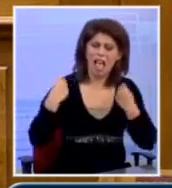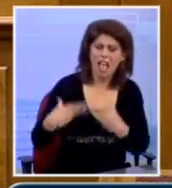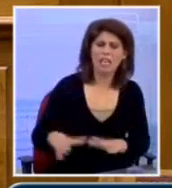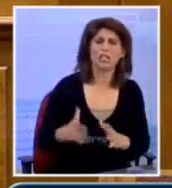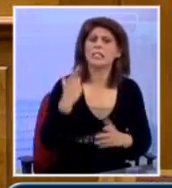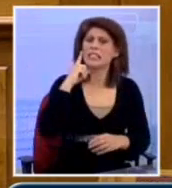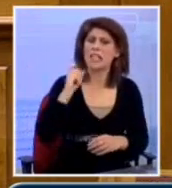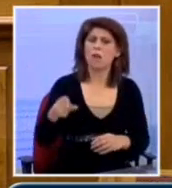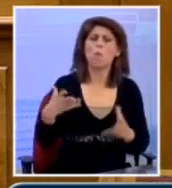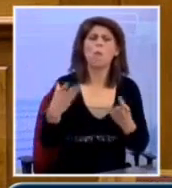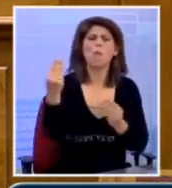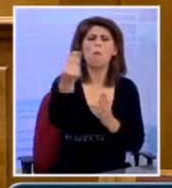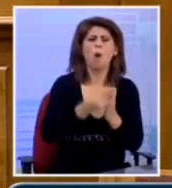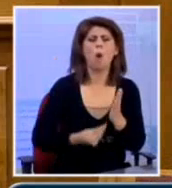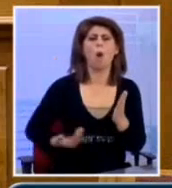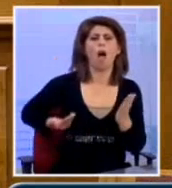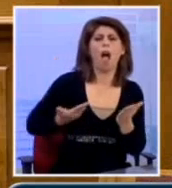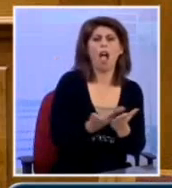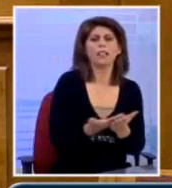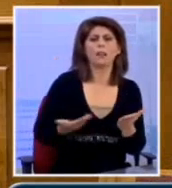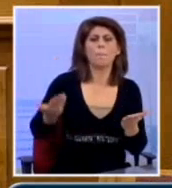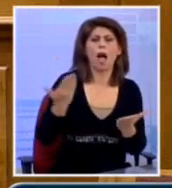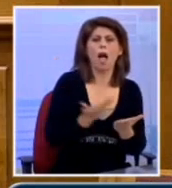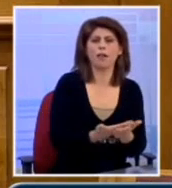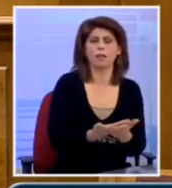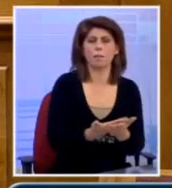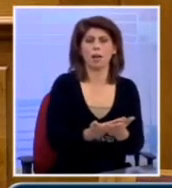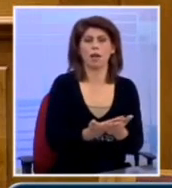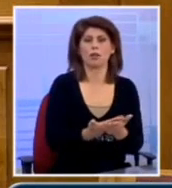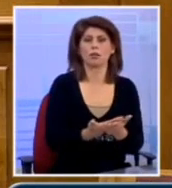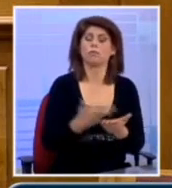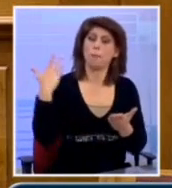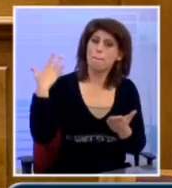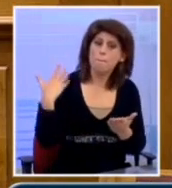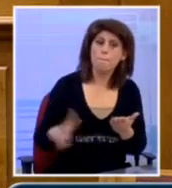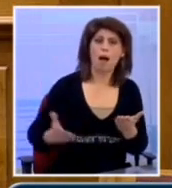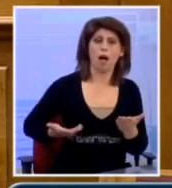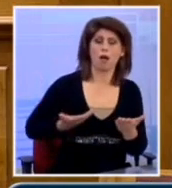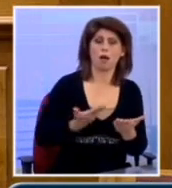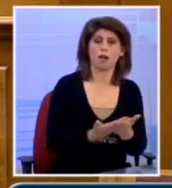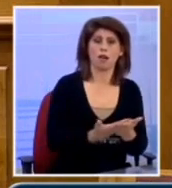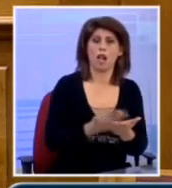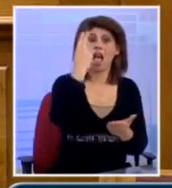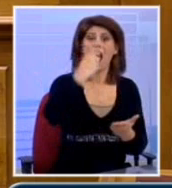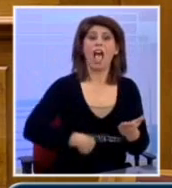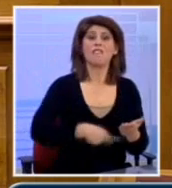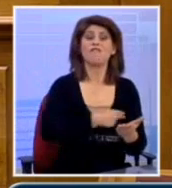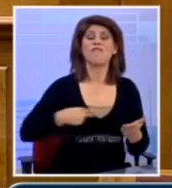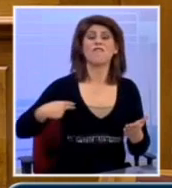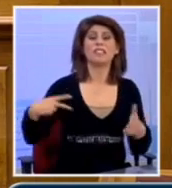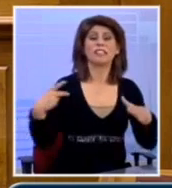Ξέρετε πόσα αιτήματα, κυρίες και κύριοι συνάδελφοι, έχουν κατατεθεί σε ελβετικές